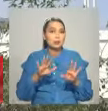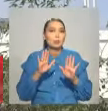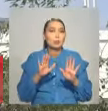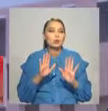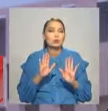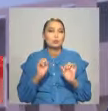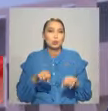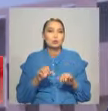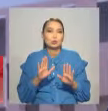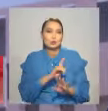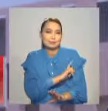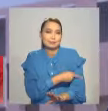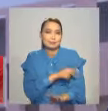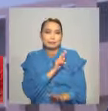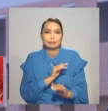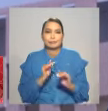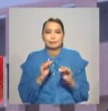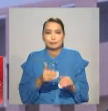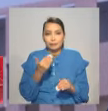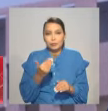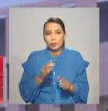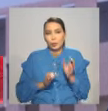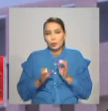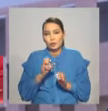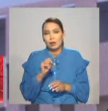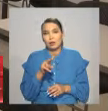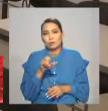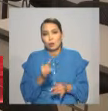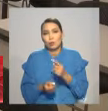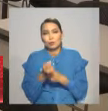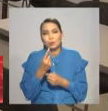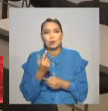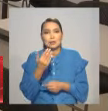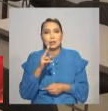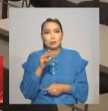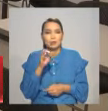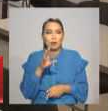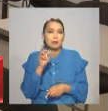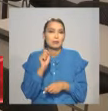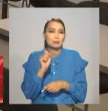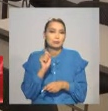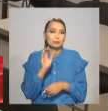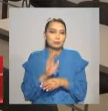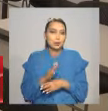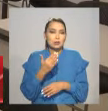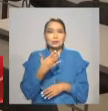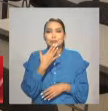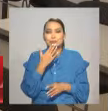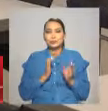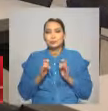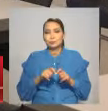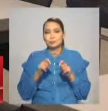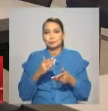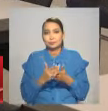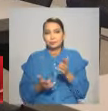сильными кадрами. К слову, университет в Актау появился по поручению Касым-Жомарта Токаева об открытии филиалов зарубежных вузов. Готовят в